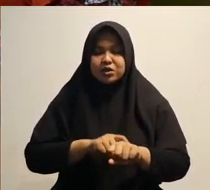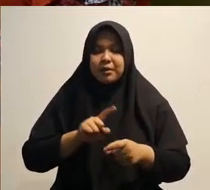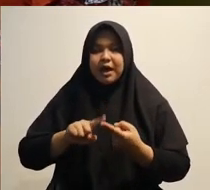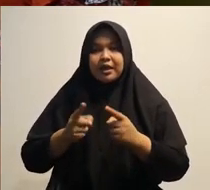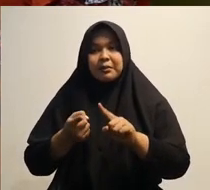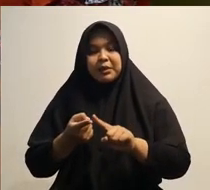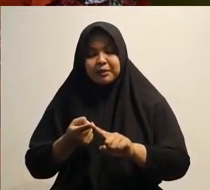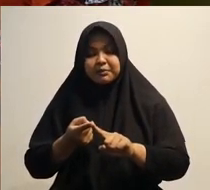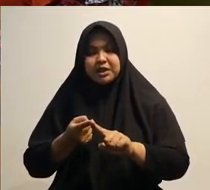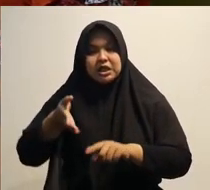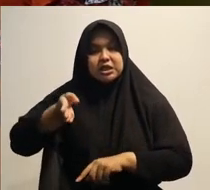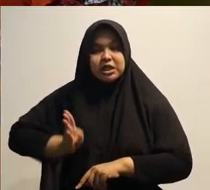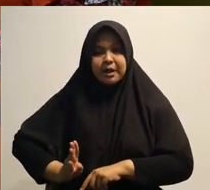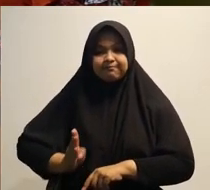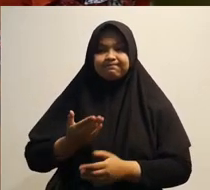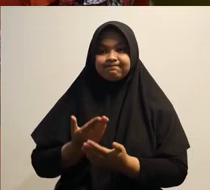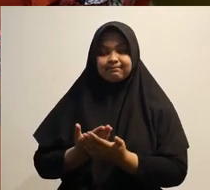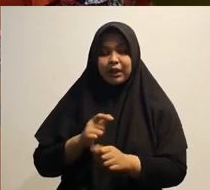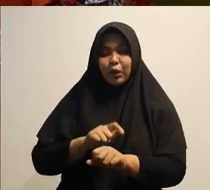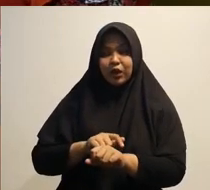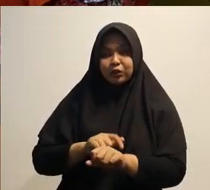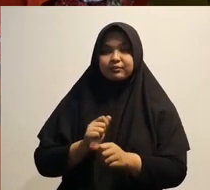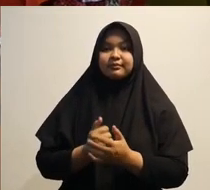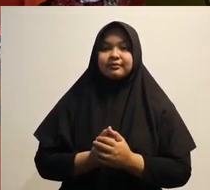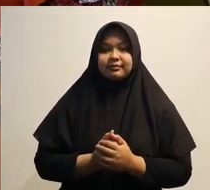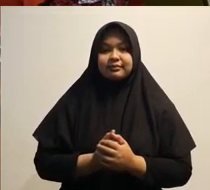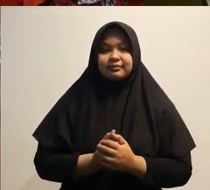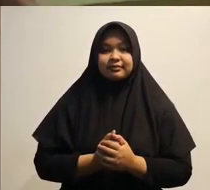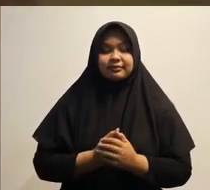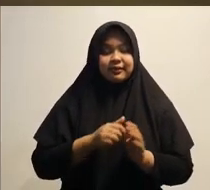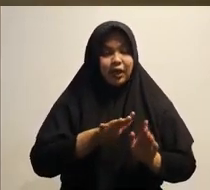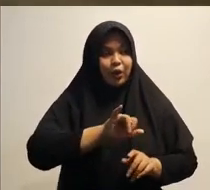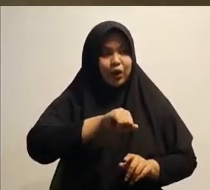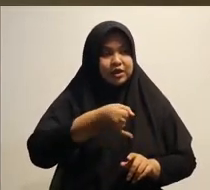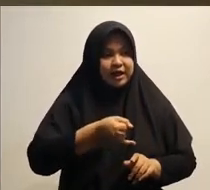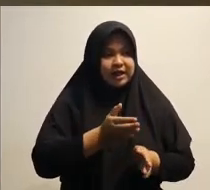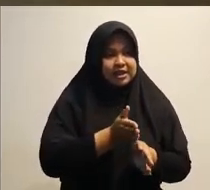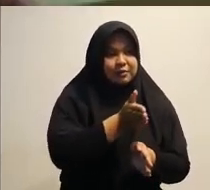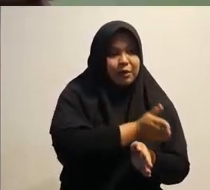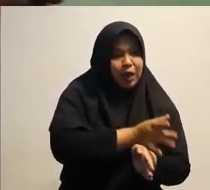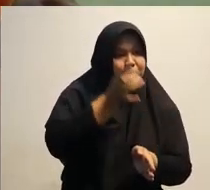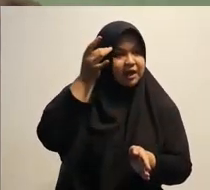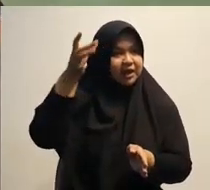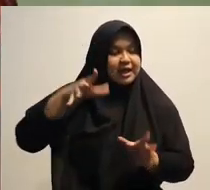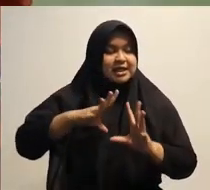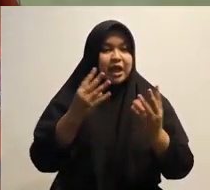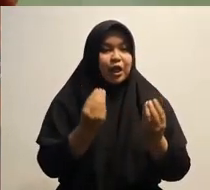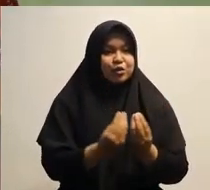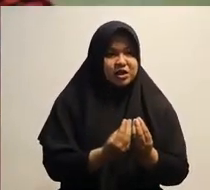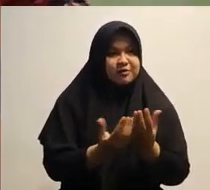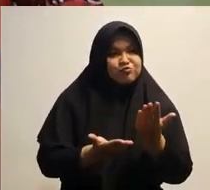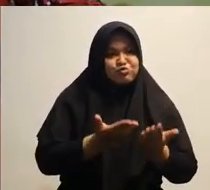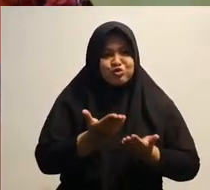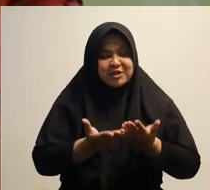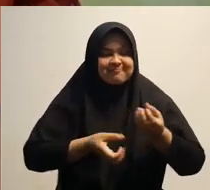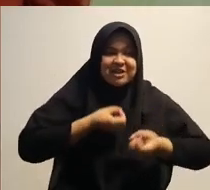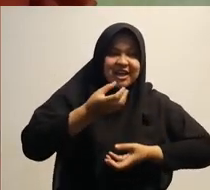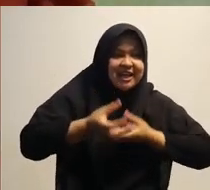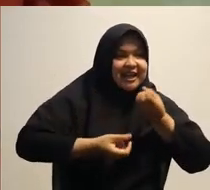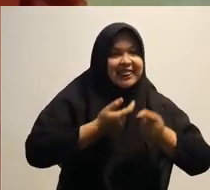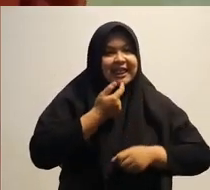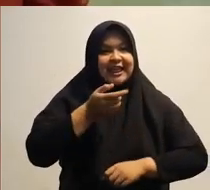teman-teman dari Sigap itu sih Mbak. Iya. Jadi sebelum ke desa inklusi, mungkin sekilas tentang Sigap